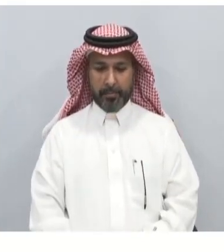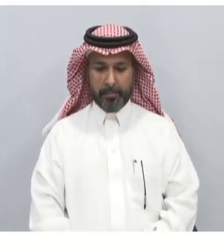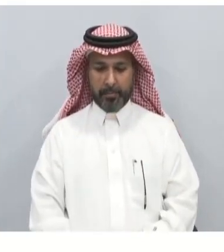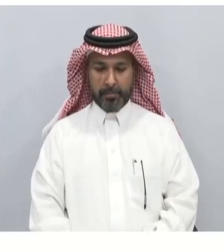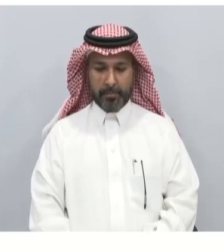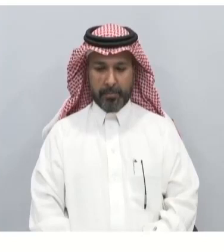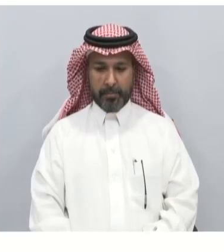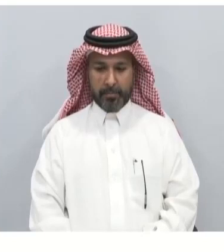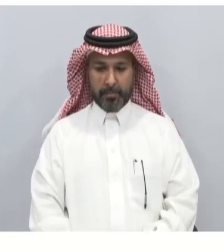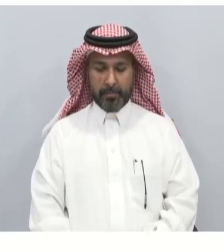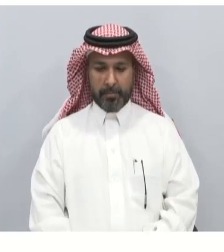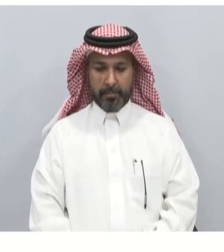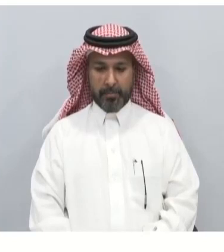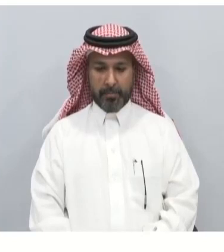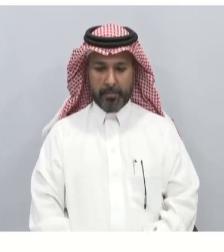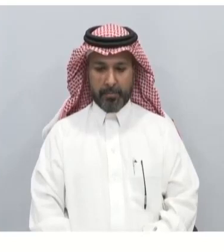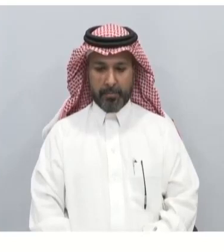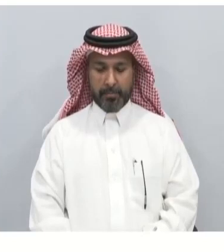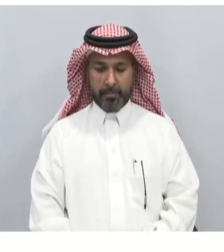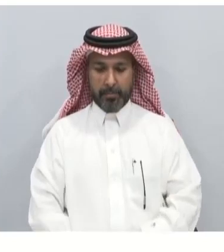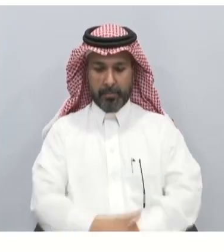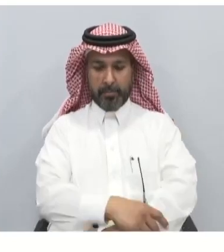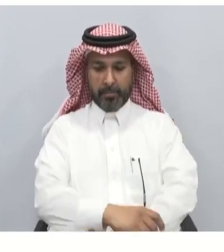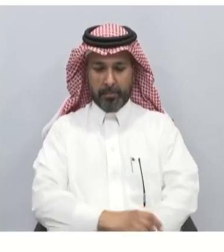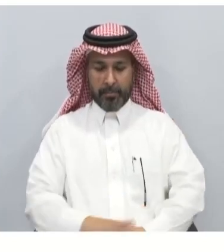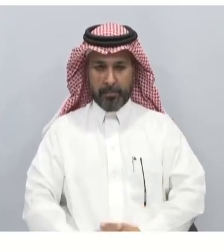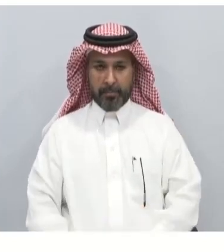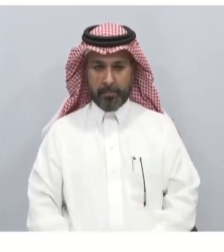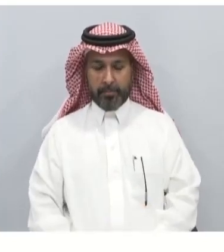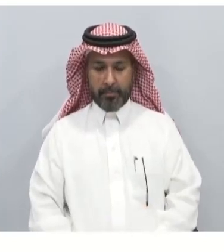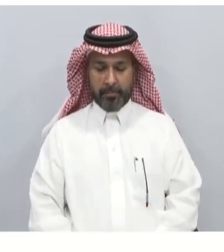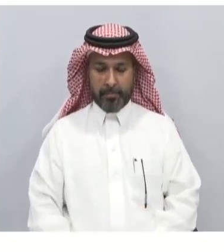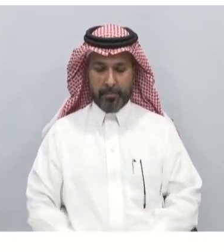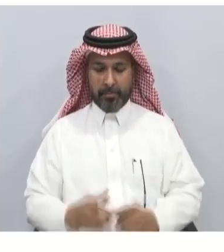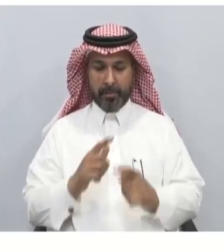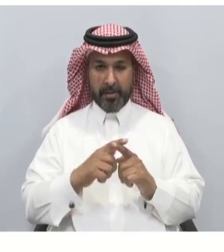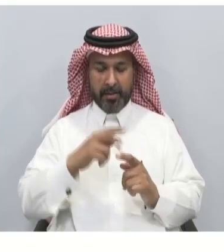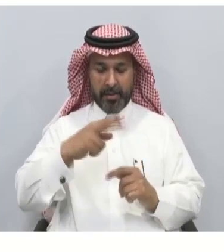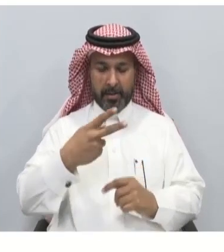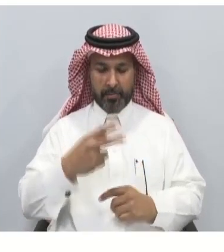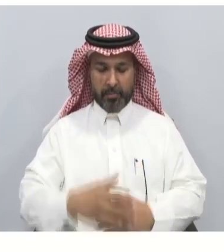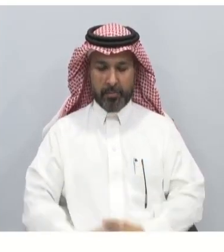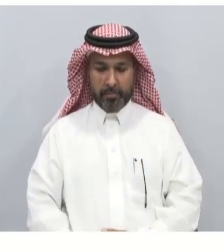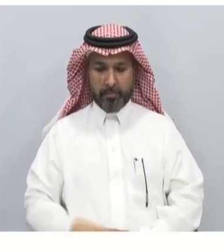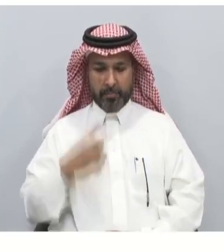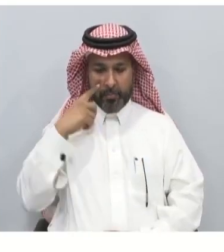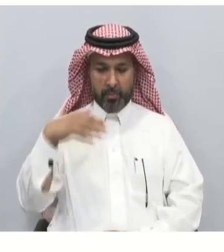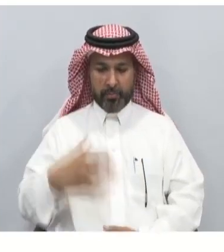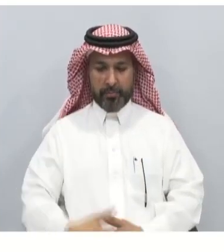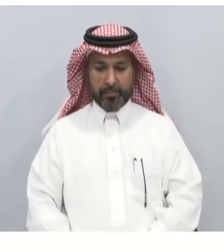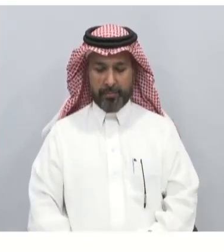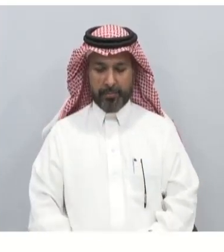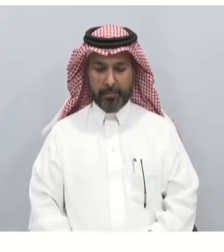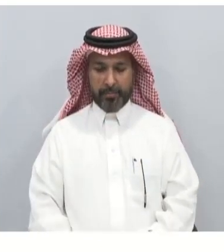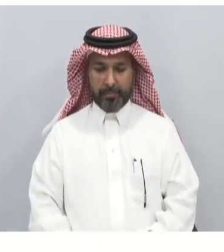فهرس اللي راح نتطرق له إن شاء الله في الفصل الثامن اللي هو المتتابعات والدوال وتوسع العلاقات والدوال